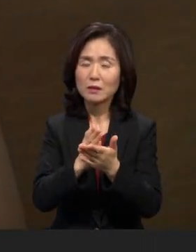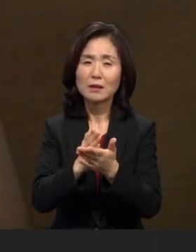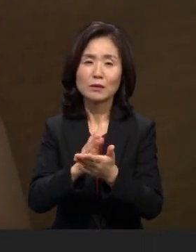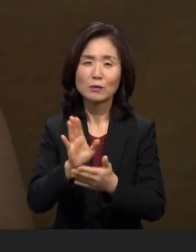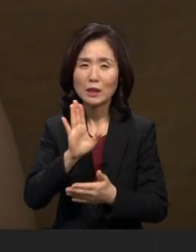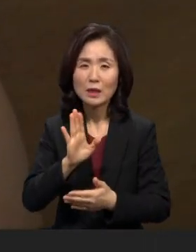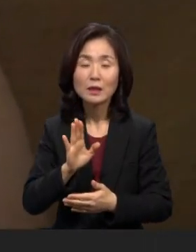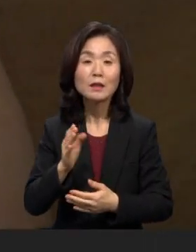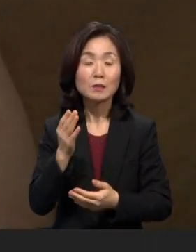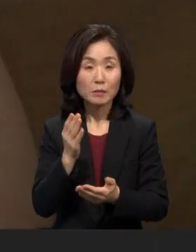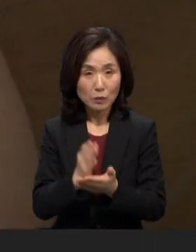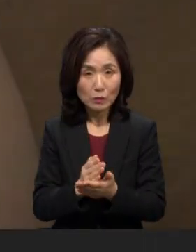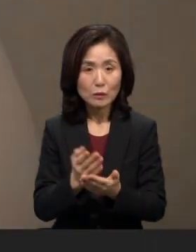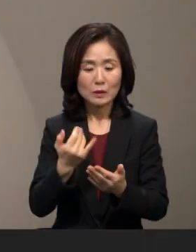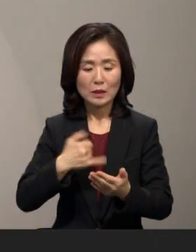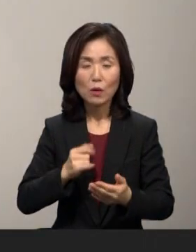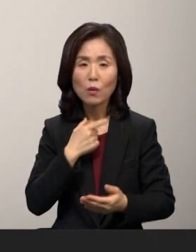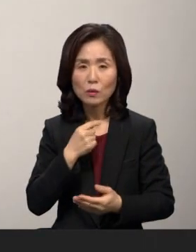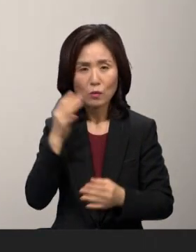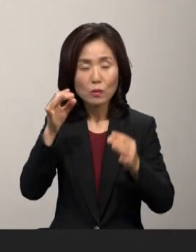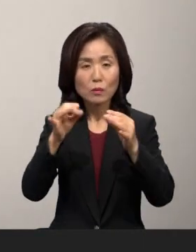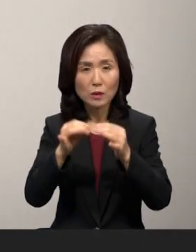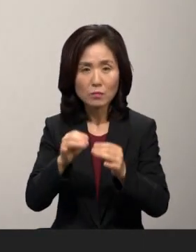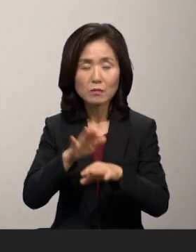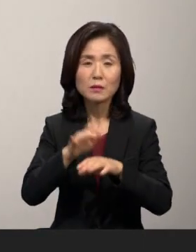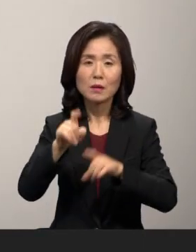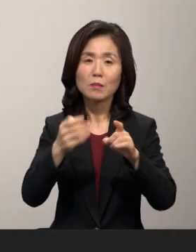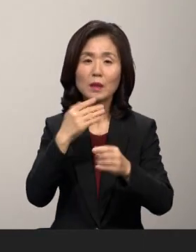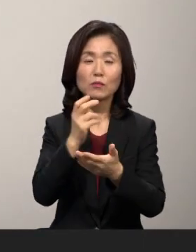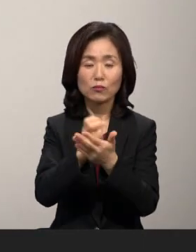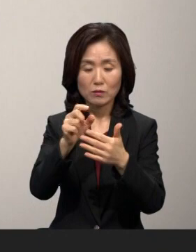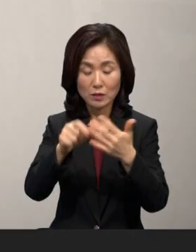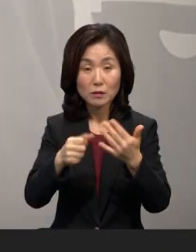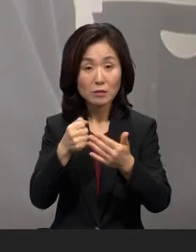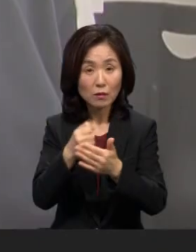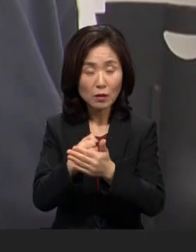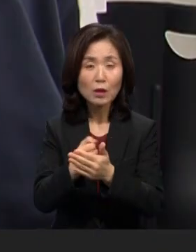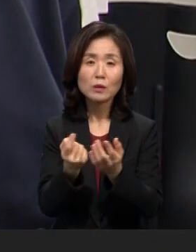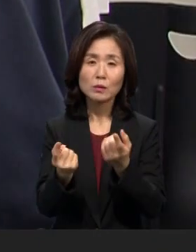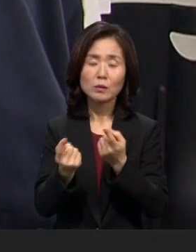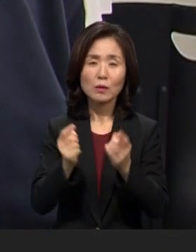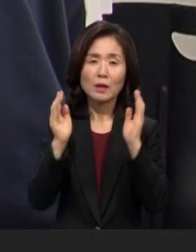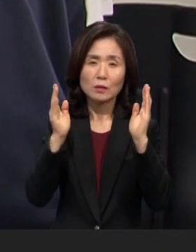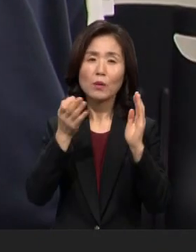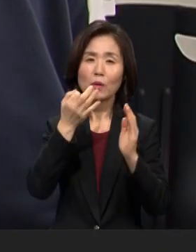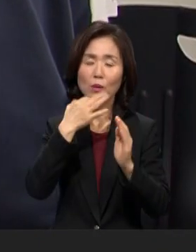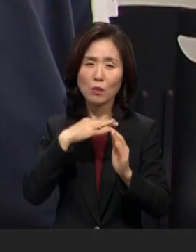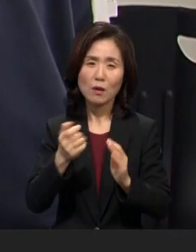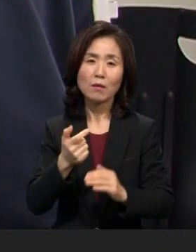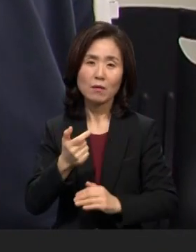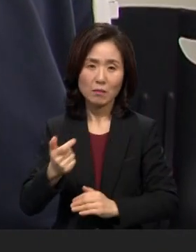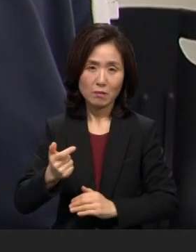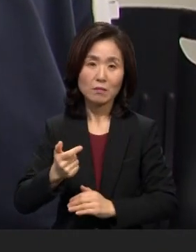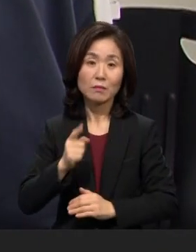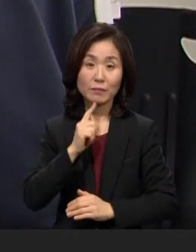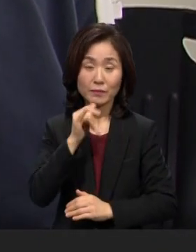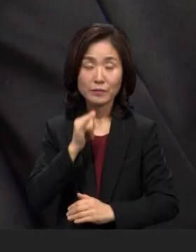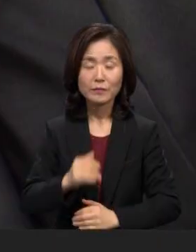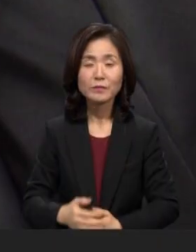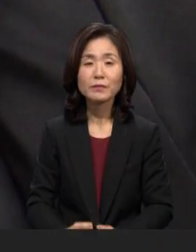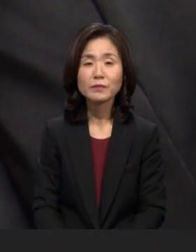욕구에 먼저 공감해주고 7천 가능한 규칙을 정해야 통제와 학습의 효과가 크다 고 조언합니다